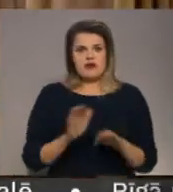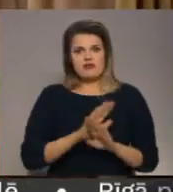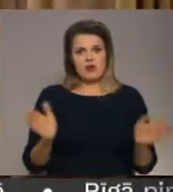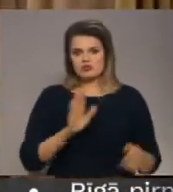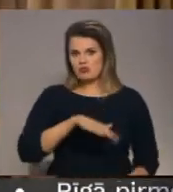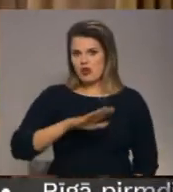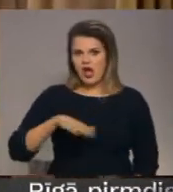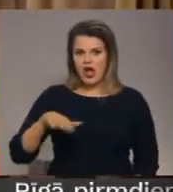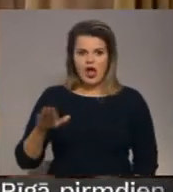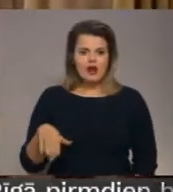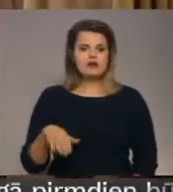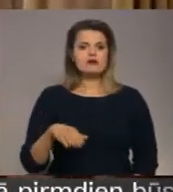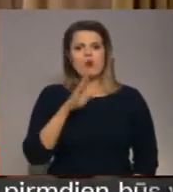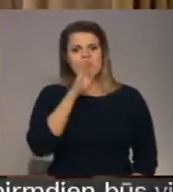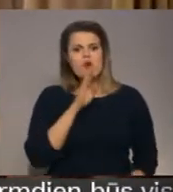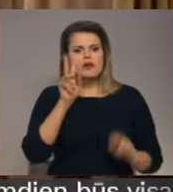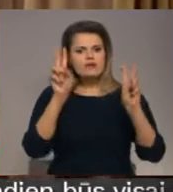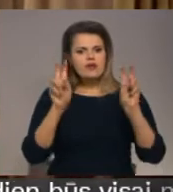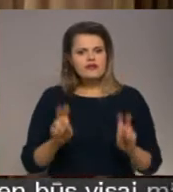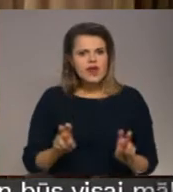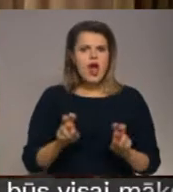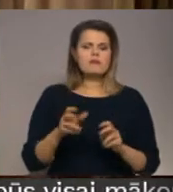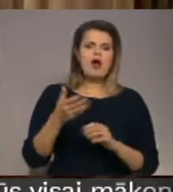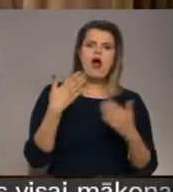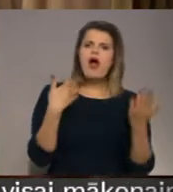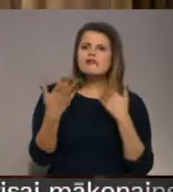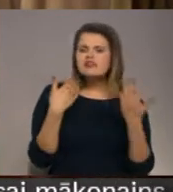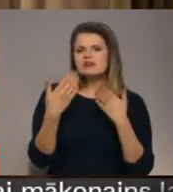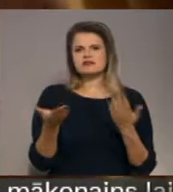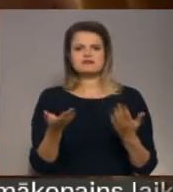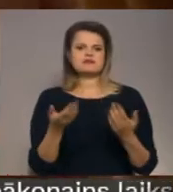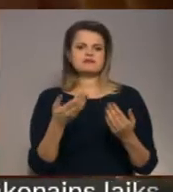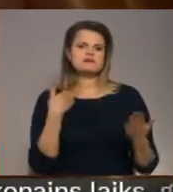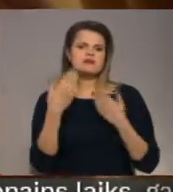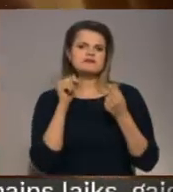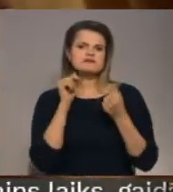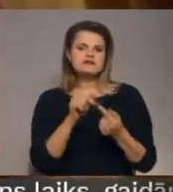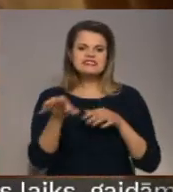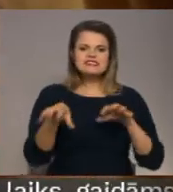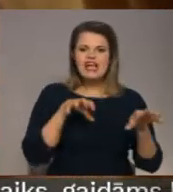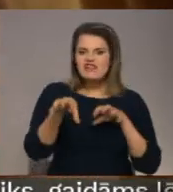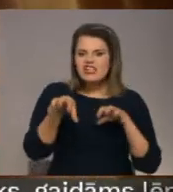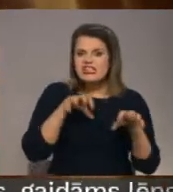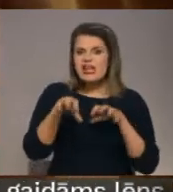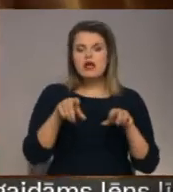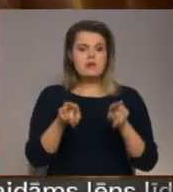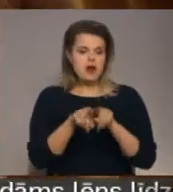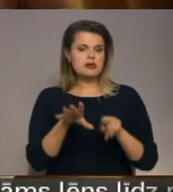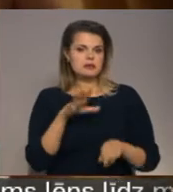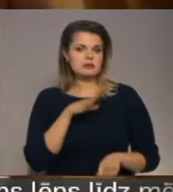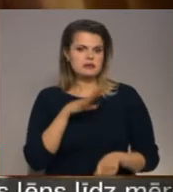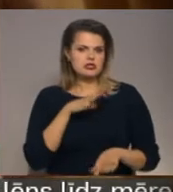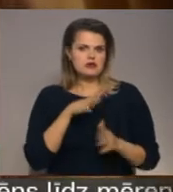bērnus. Nopietnām tēmām, kā piemēram savstarpējās attiecības un attieksme pret mūsu četkājainajiem draugiem, bija pievēršies